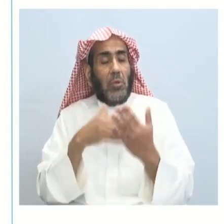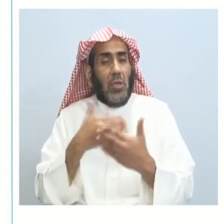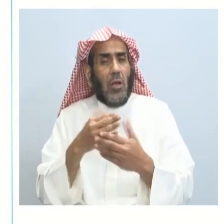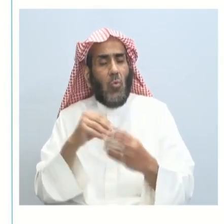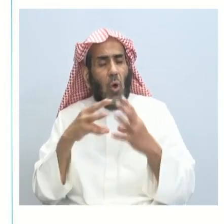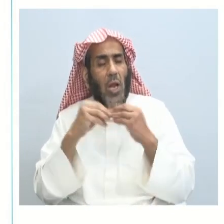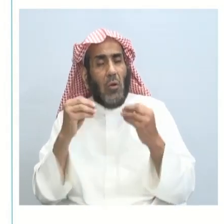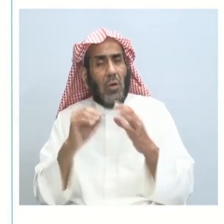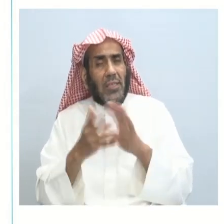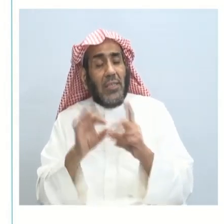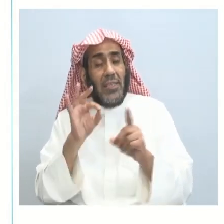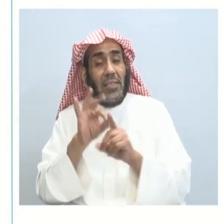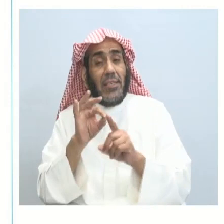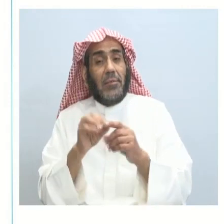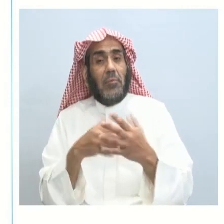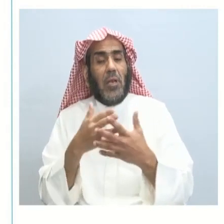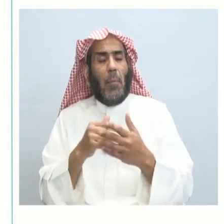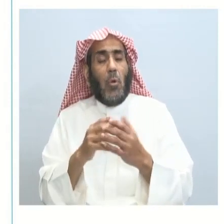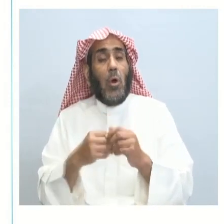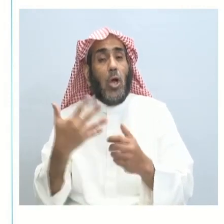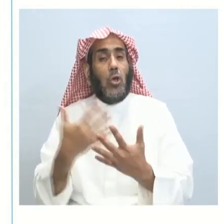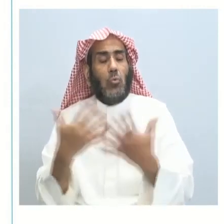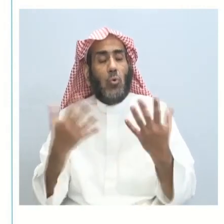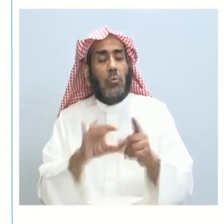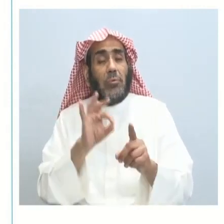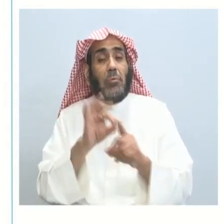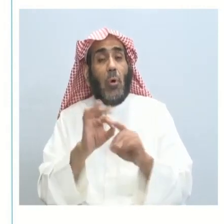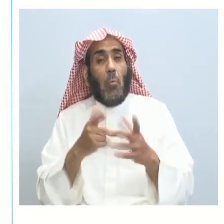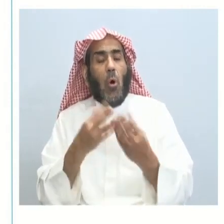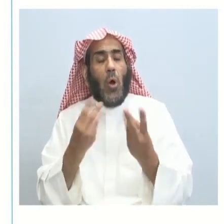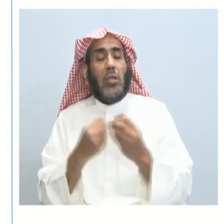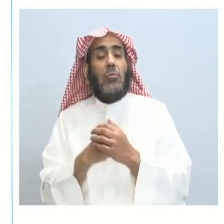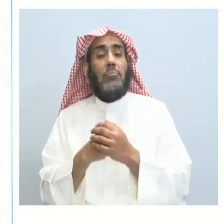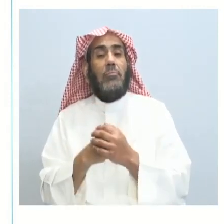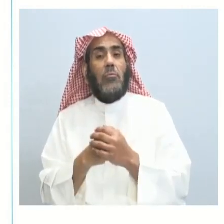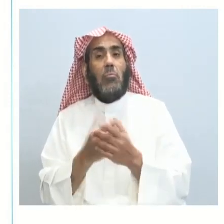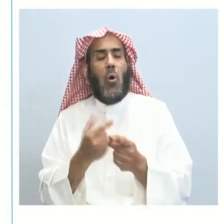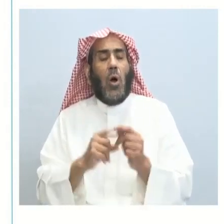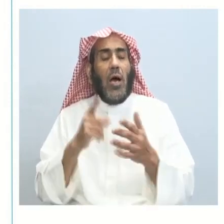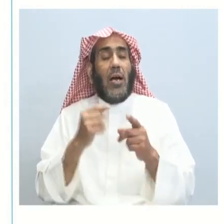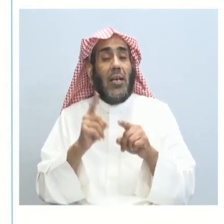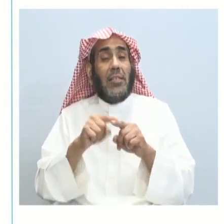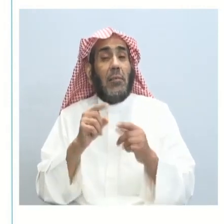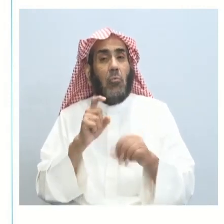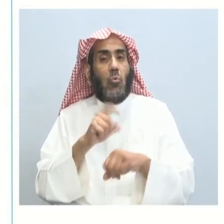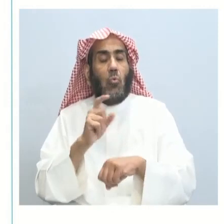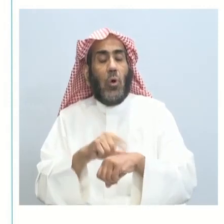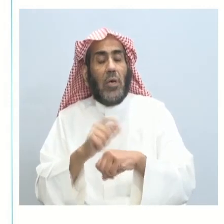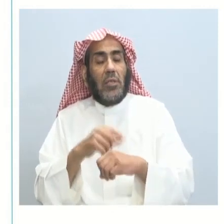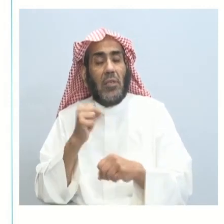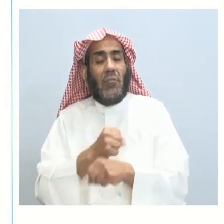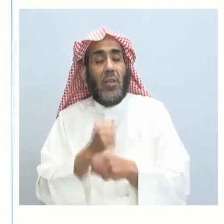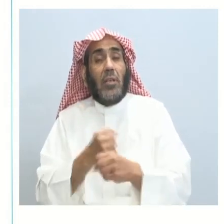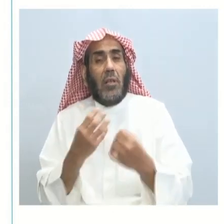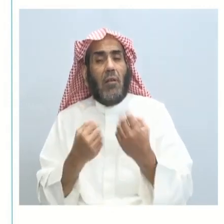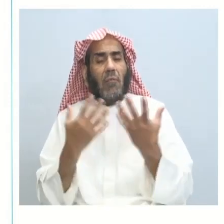نحللها قد نصل الى من هم الجمهور المستهدف ما هو عددهم ما هو انسب وقت لاقامه الفعاليه